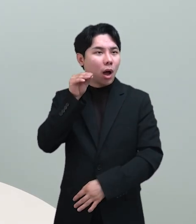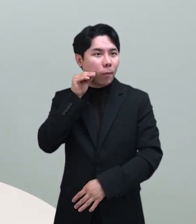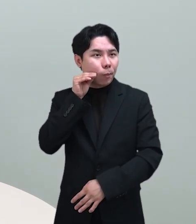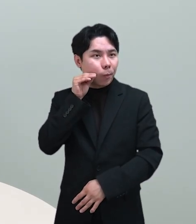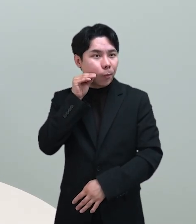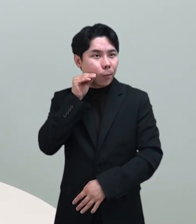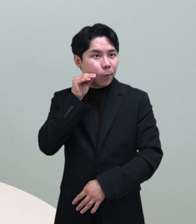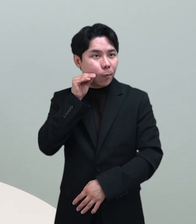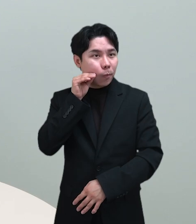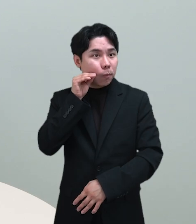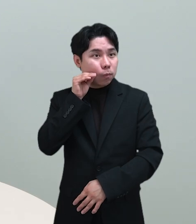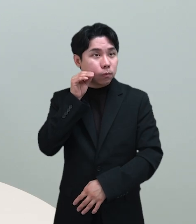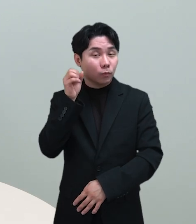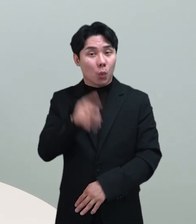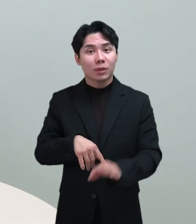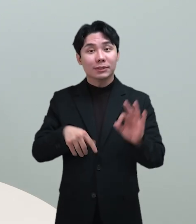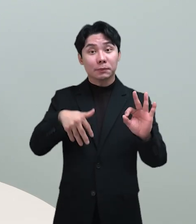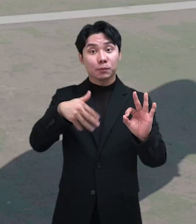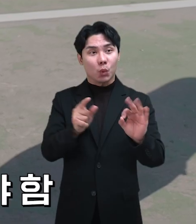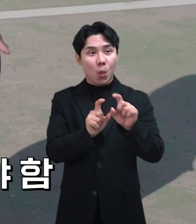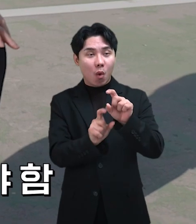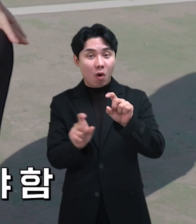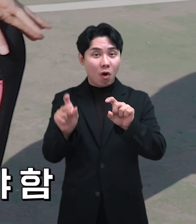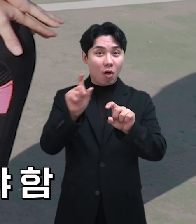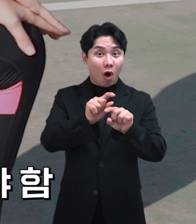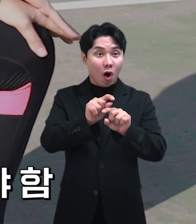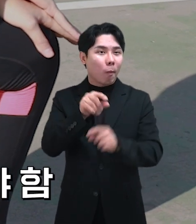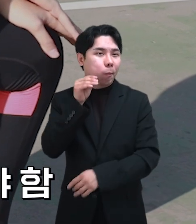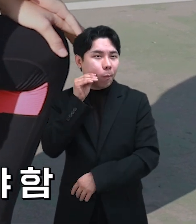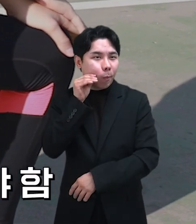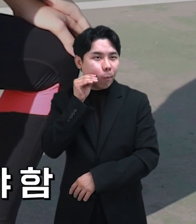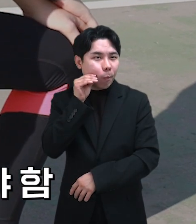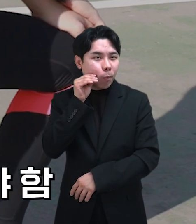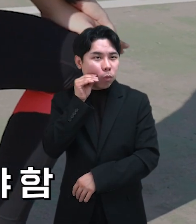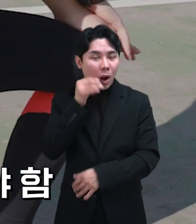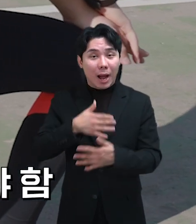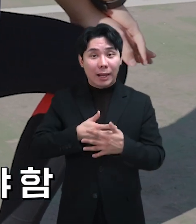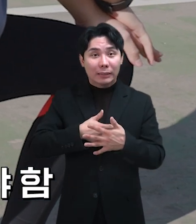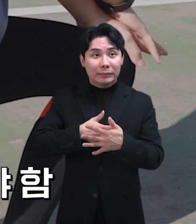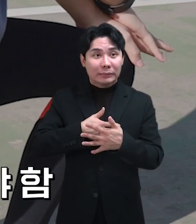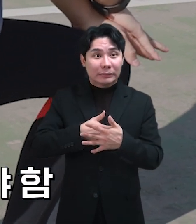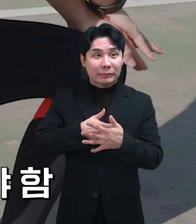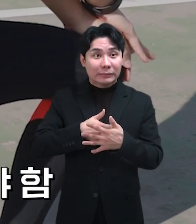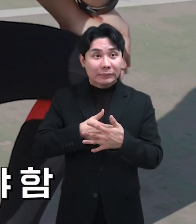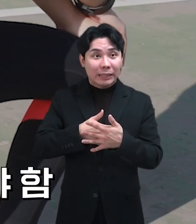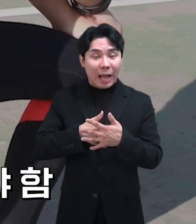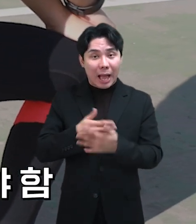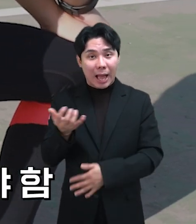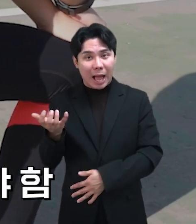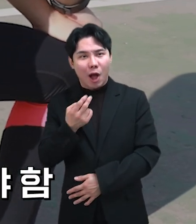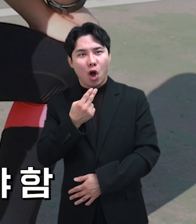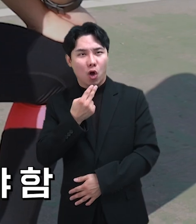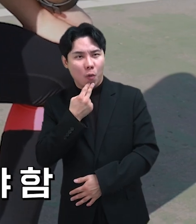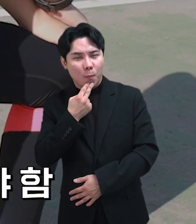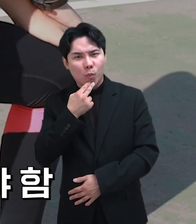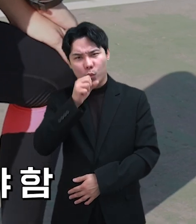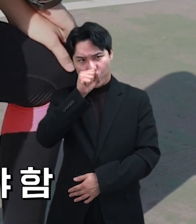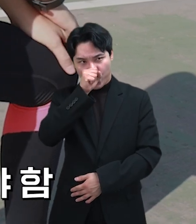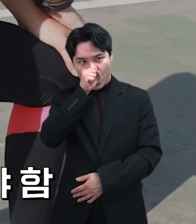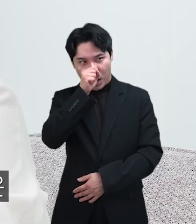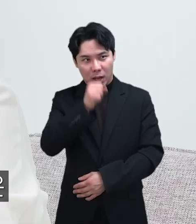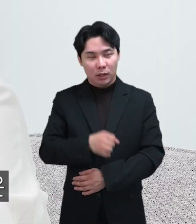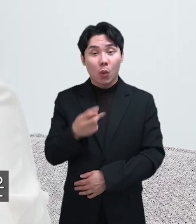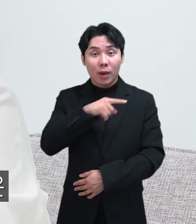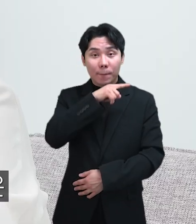마지막 10초는 조금 더 느려보고요. 그때 긴장감은 이제 느껴지지만 통증은 유발하지 않을 정도로 하는 것이